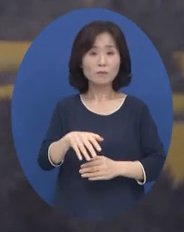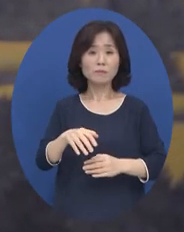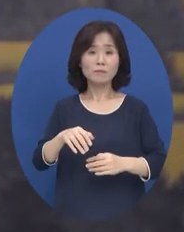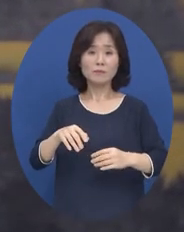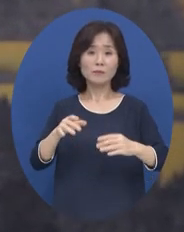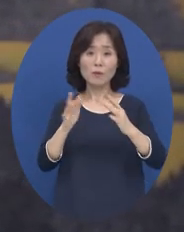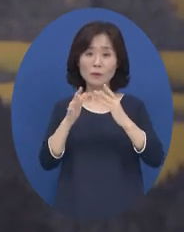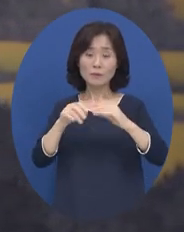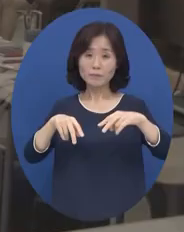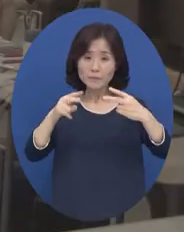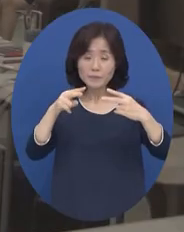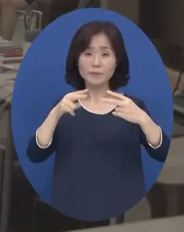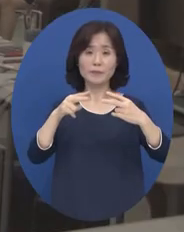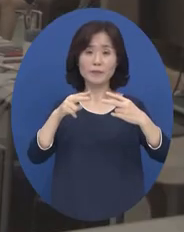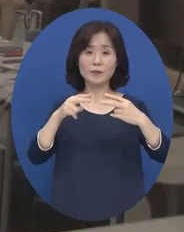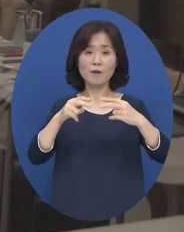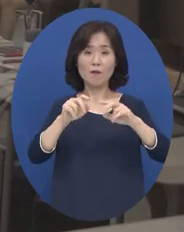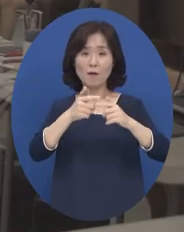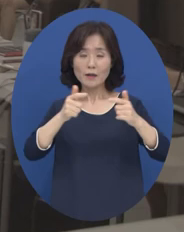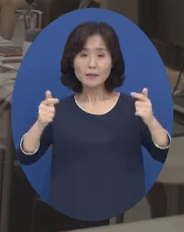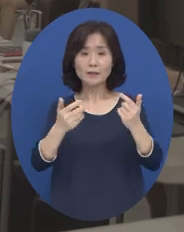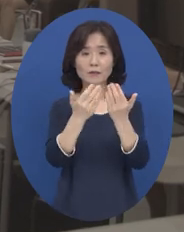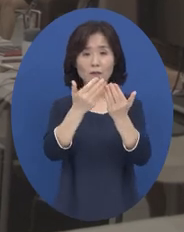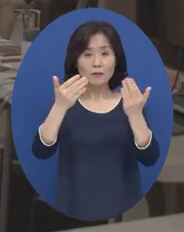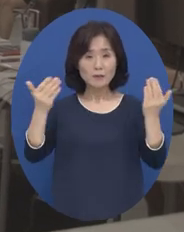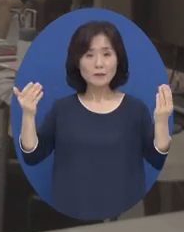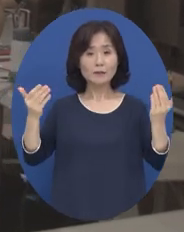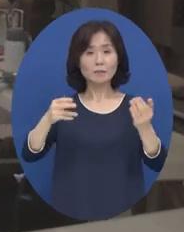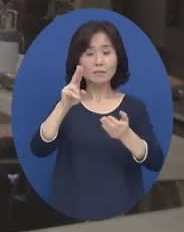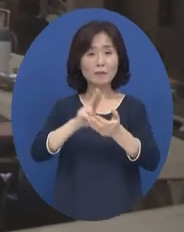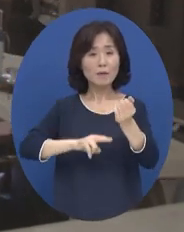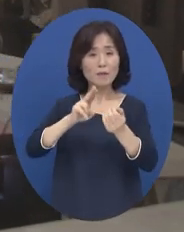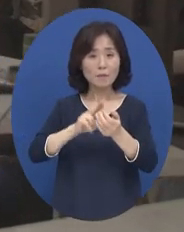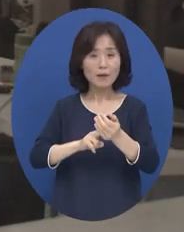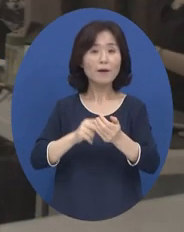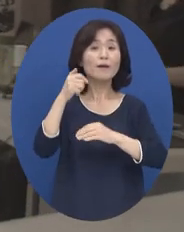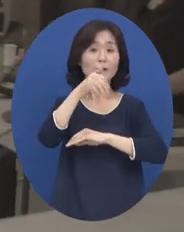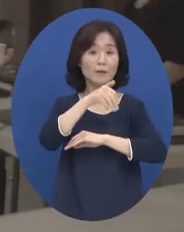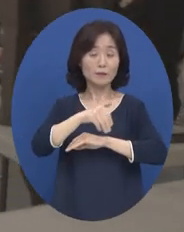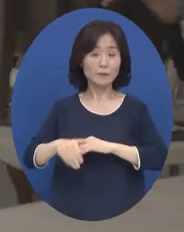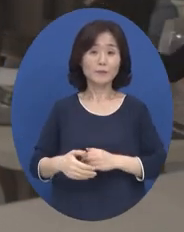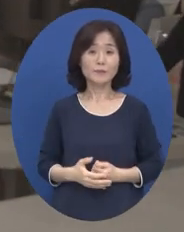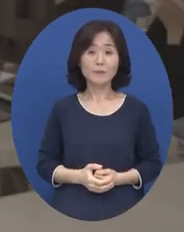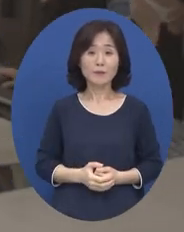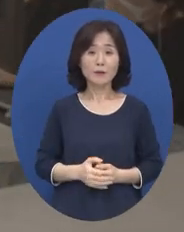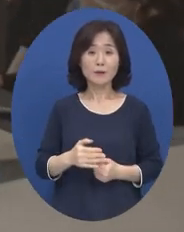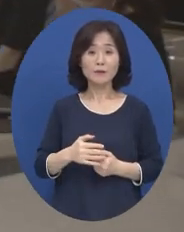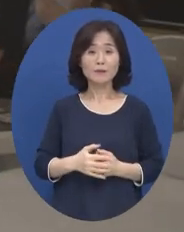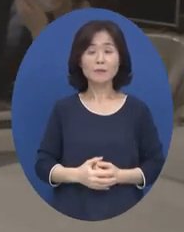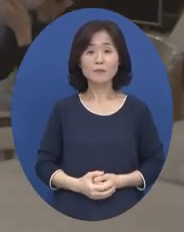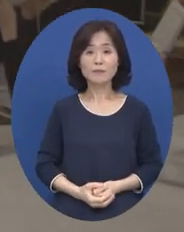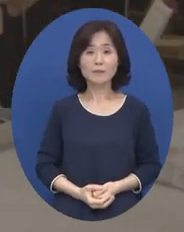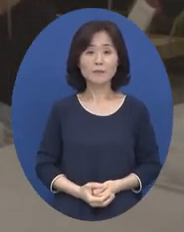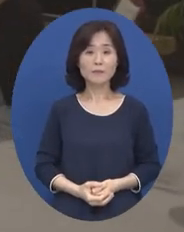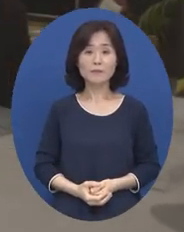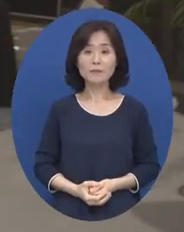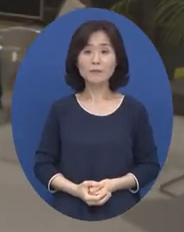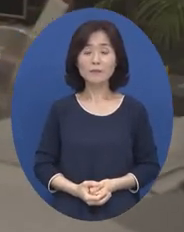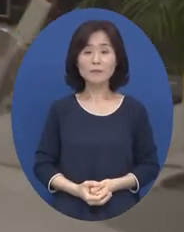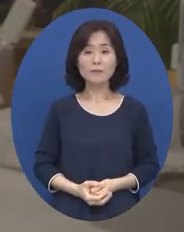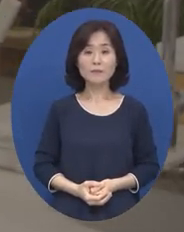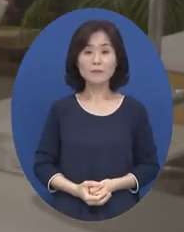팝업 갤러리를 비롯한 8개 전시와 판매 사업들을 선보일 예정입니다 경기 gtv 구형 시립니다